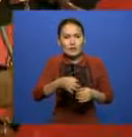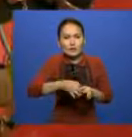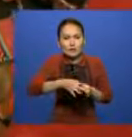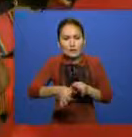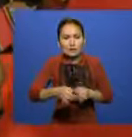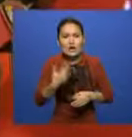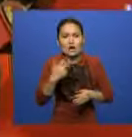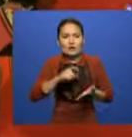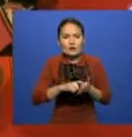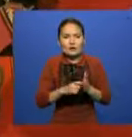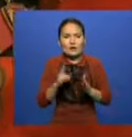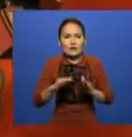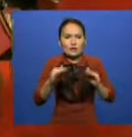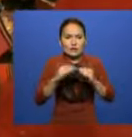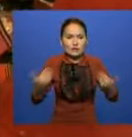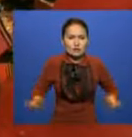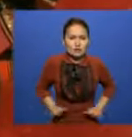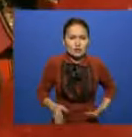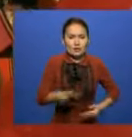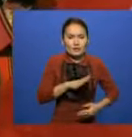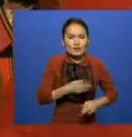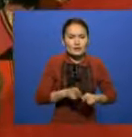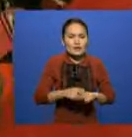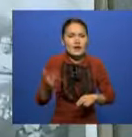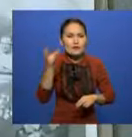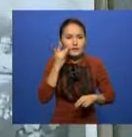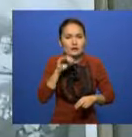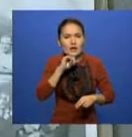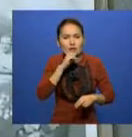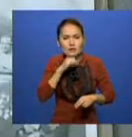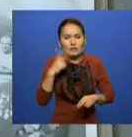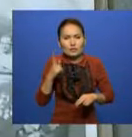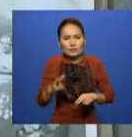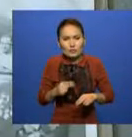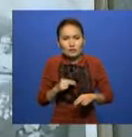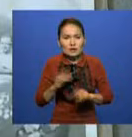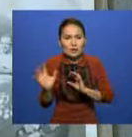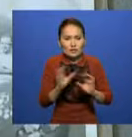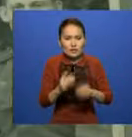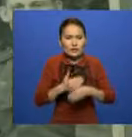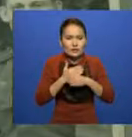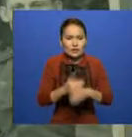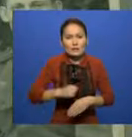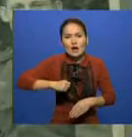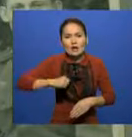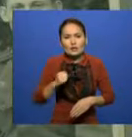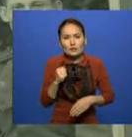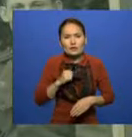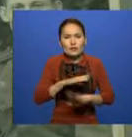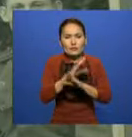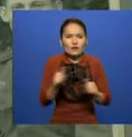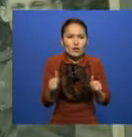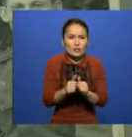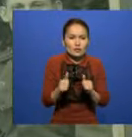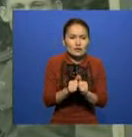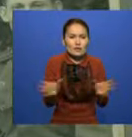пәтерде тұрады. Қыста жылы, жазда салқын. Оңашадағы серігі фотосуреттер. Майдандас достар, туыстар мен көршілер,